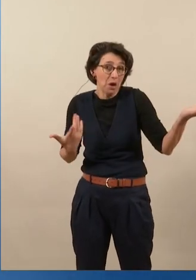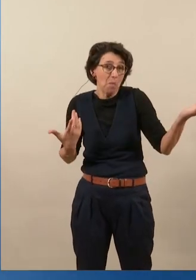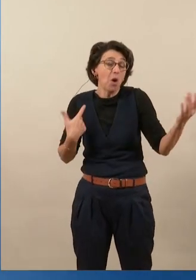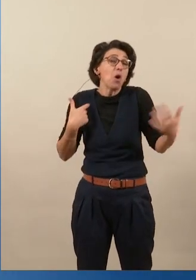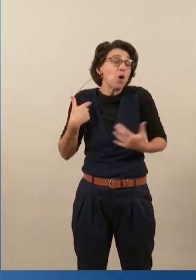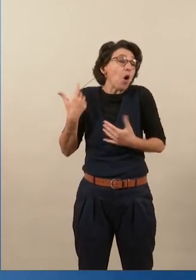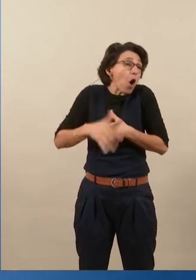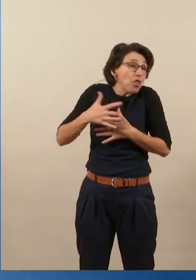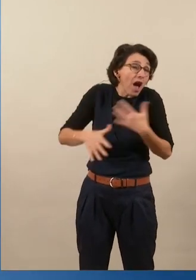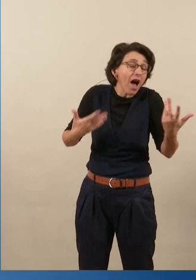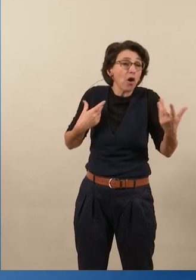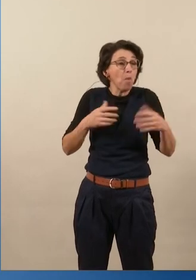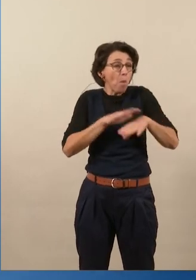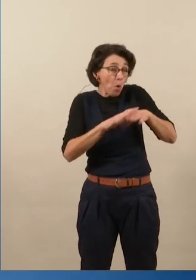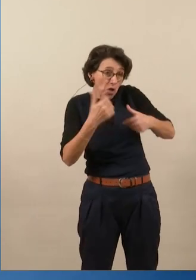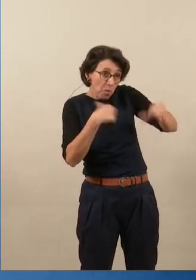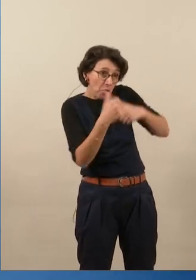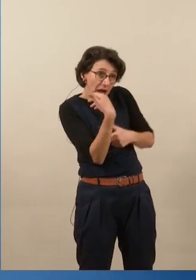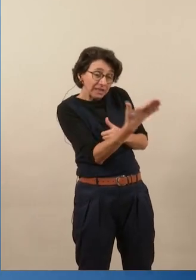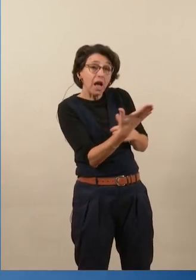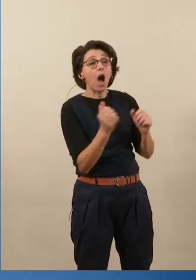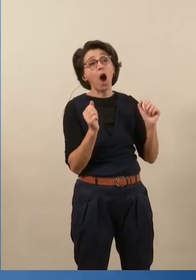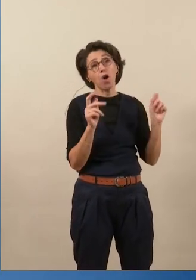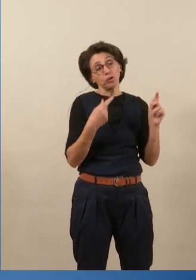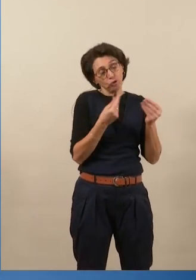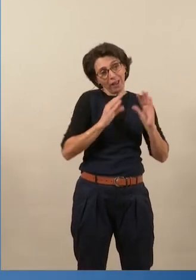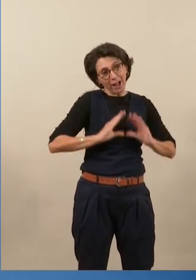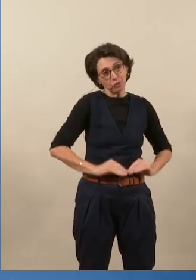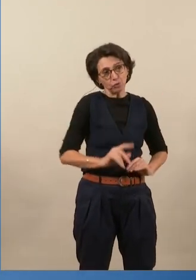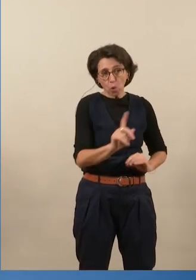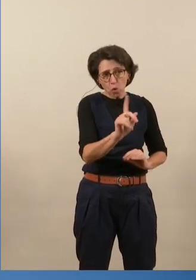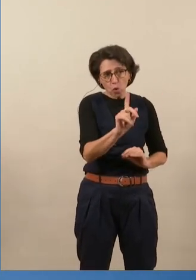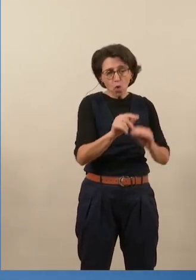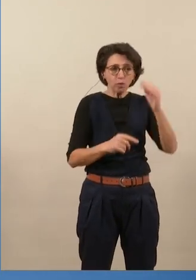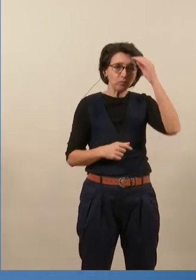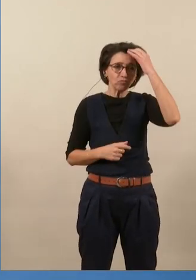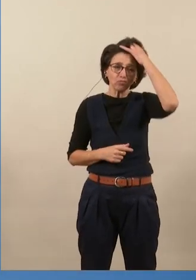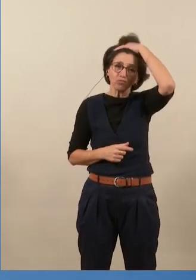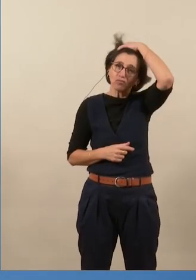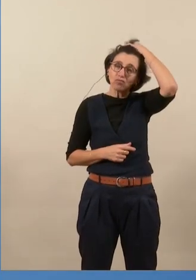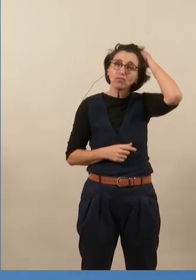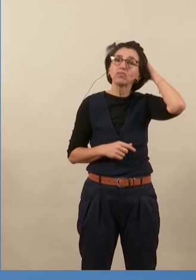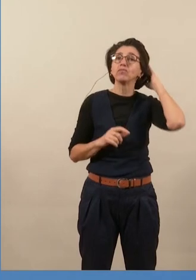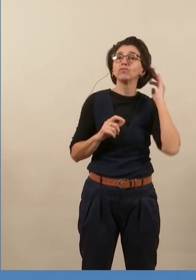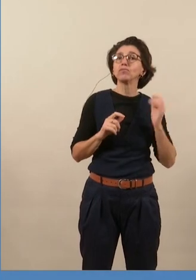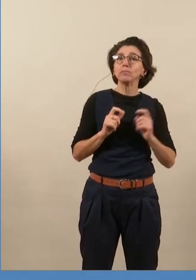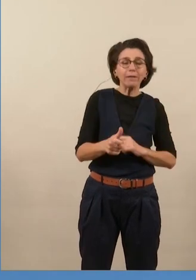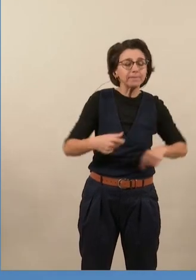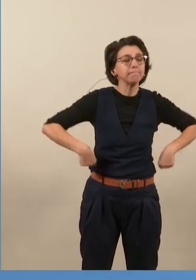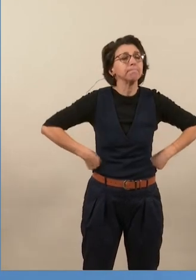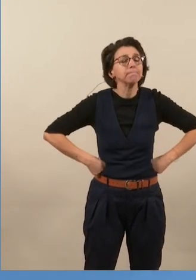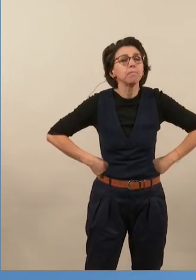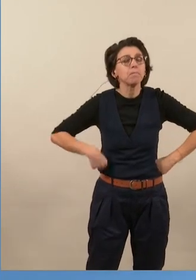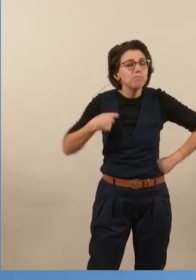c'était désormais ça et qu'effectivement je vais vous rassurer donc j'étais donc pas pas du tout fait pour elle puis je